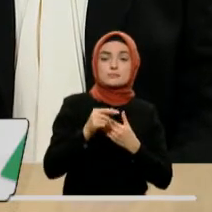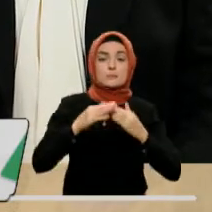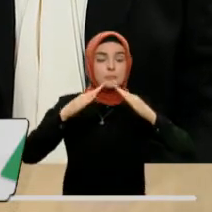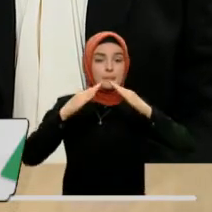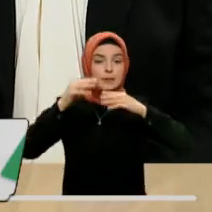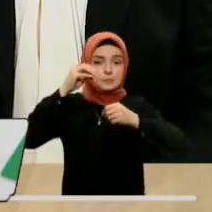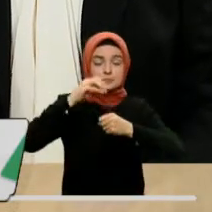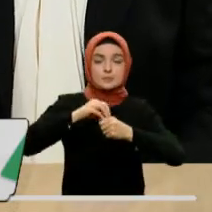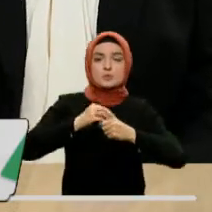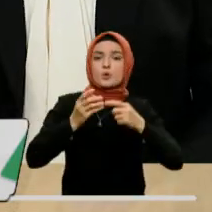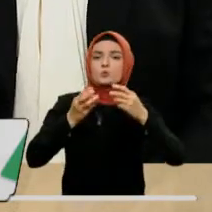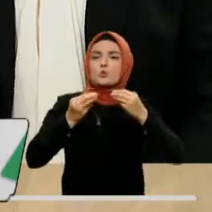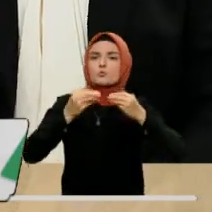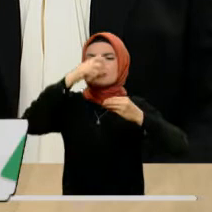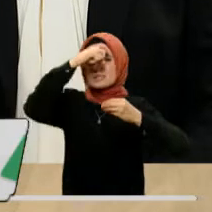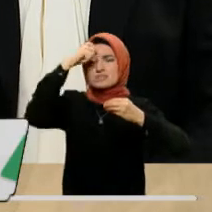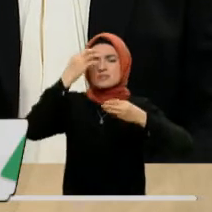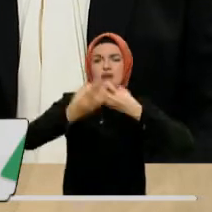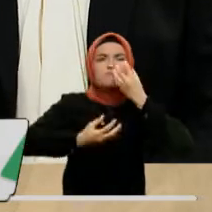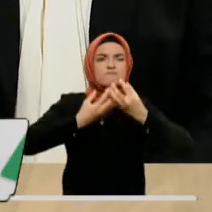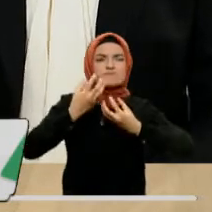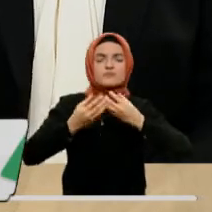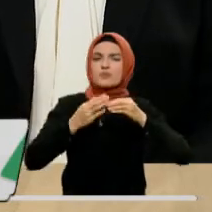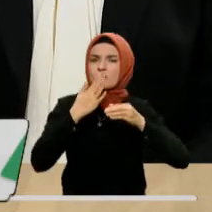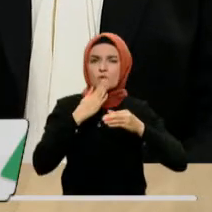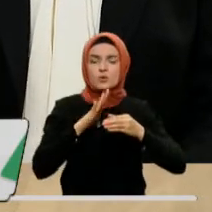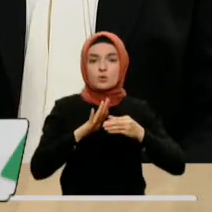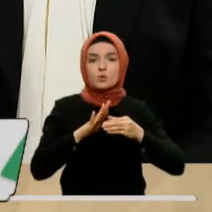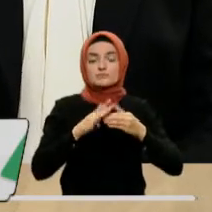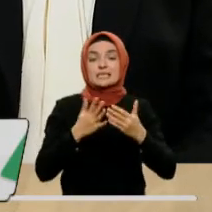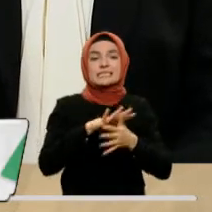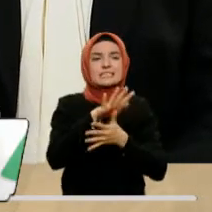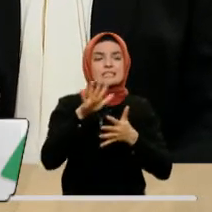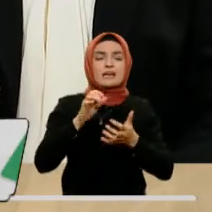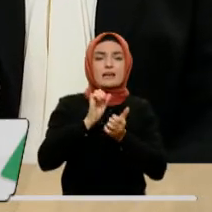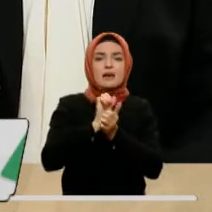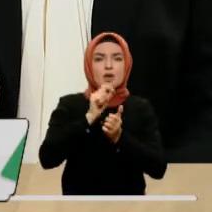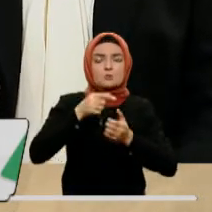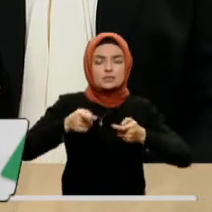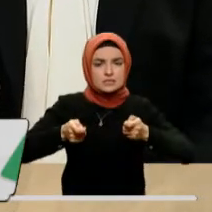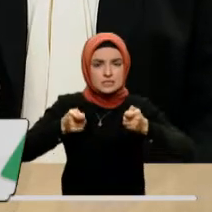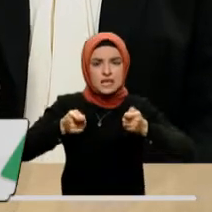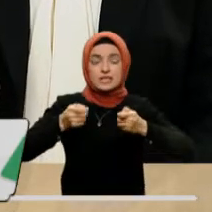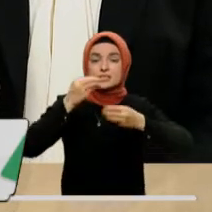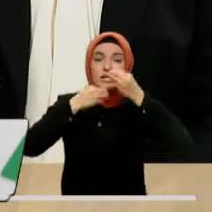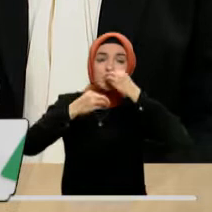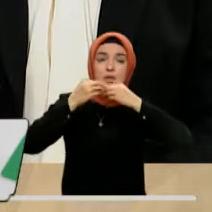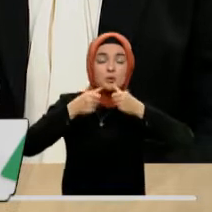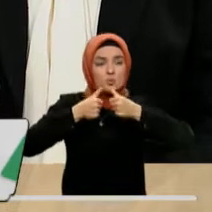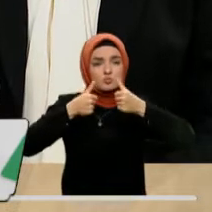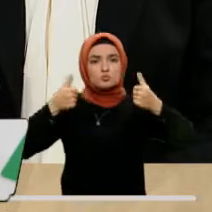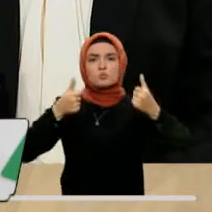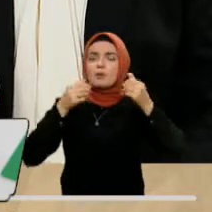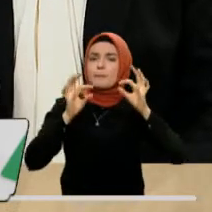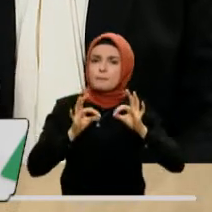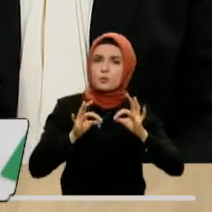evimizde artık çok sıcak yemek pişmemeye başlıyor. Yani genel aileler bu tencere yemeğinden biraz uzaklaşmaya